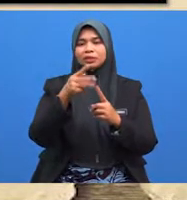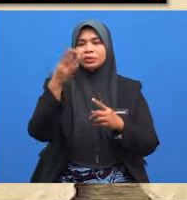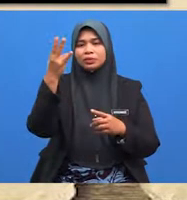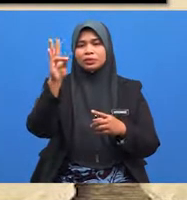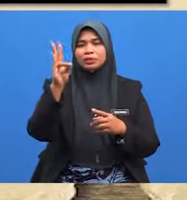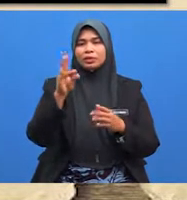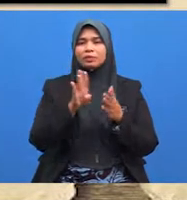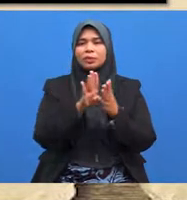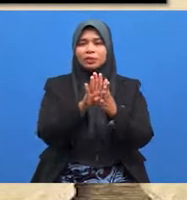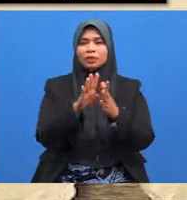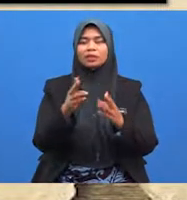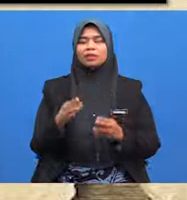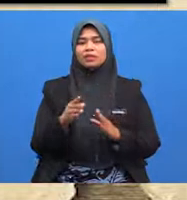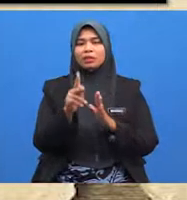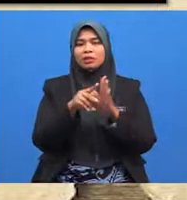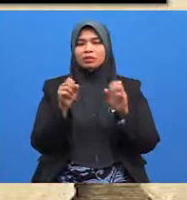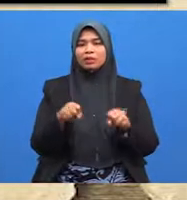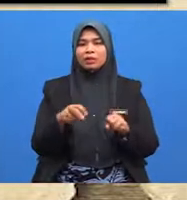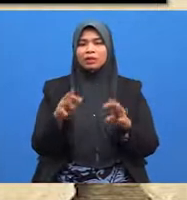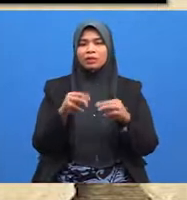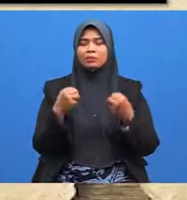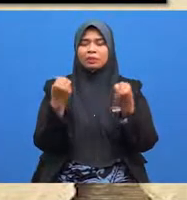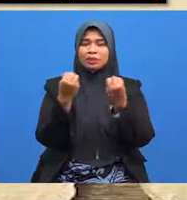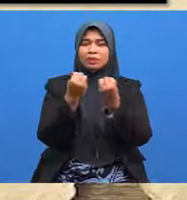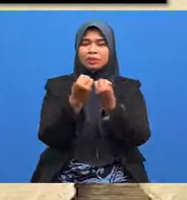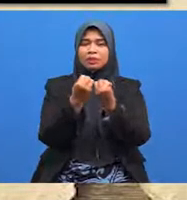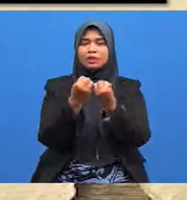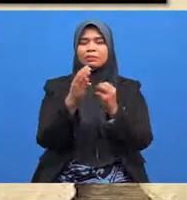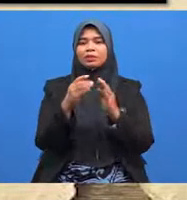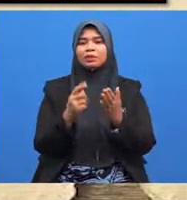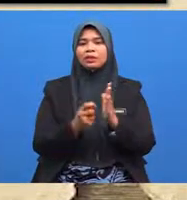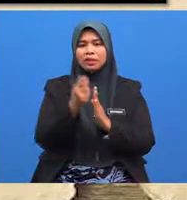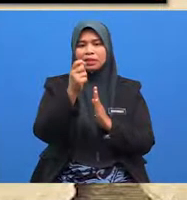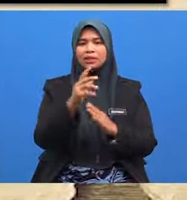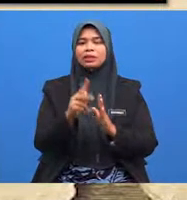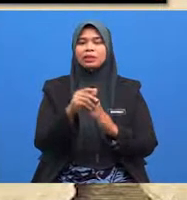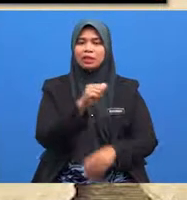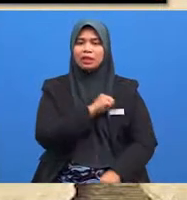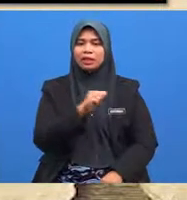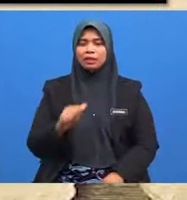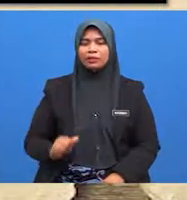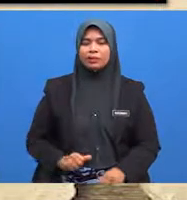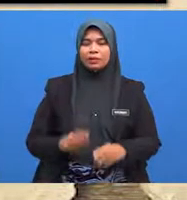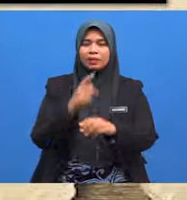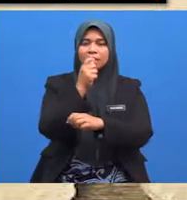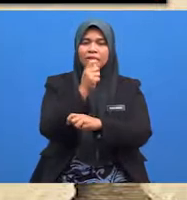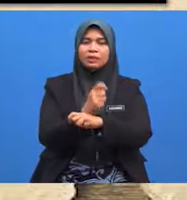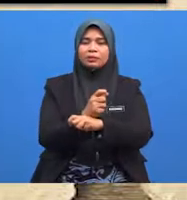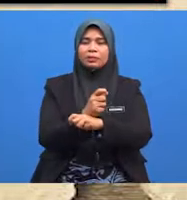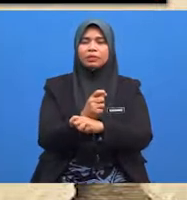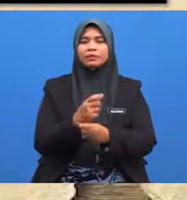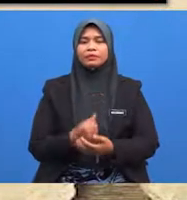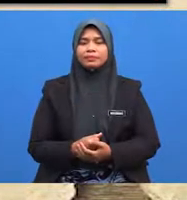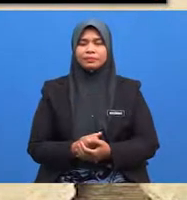bukti keupayaan masyarakat Mughal memartabatkan keagungan tamadun atau empayar Mughal